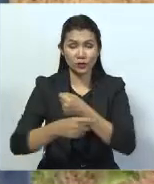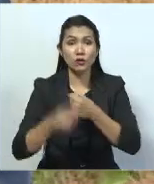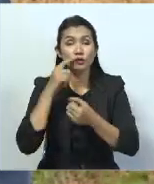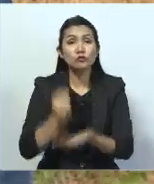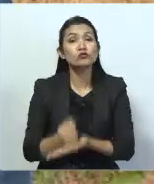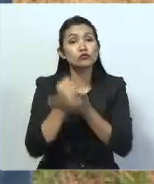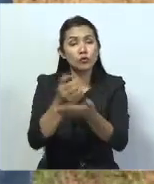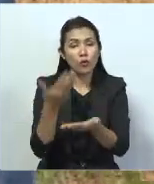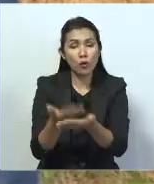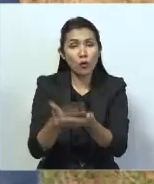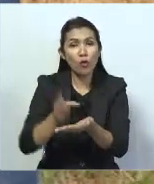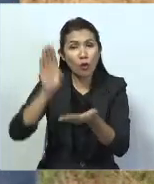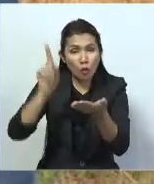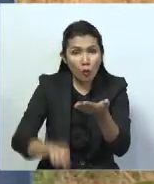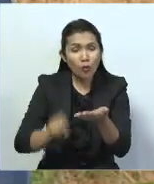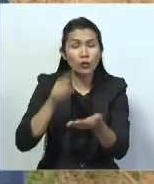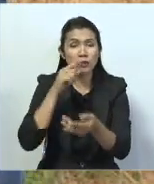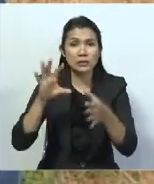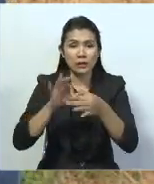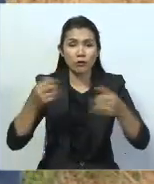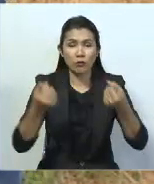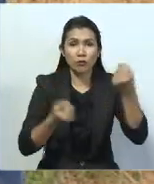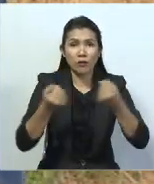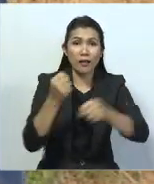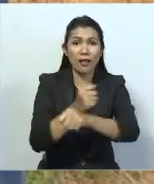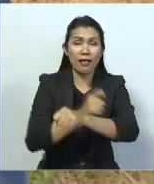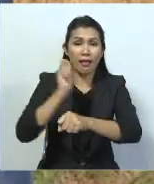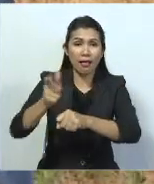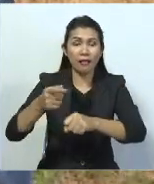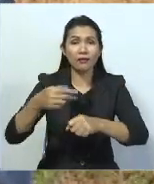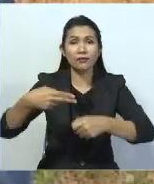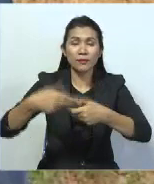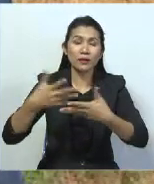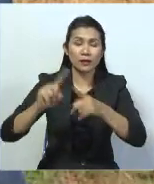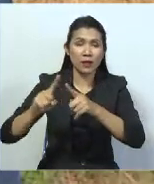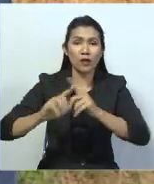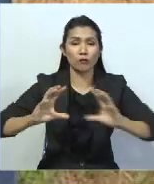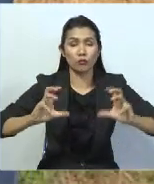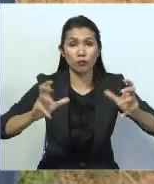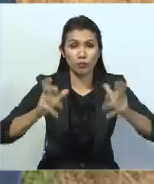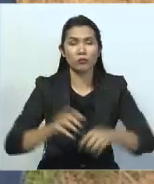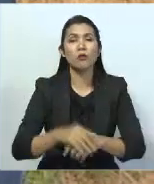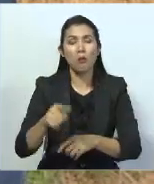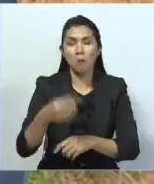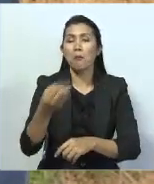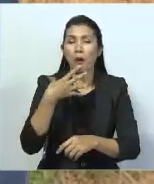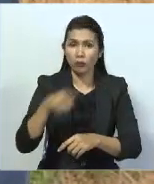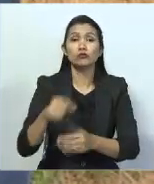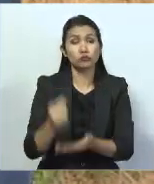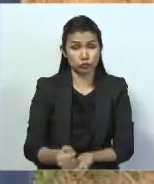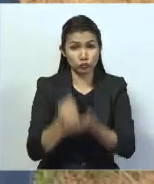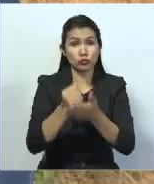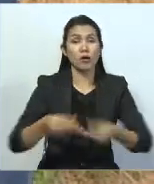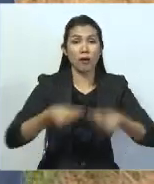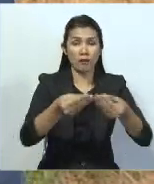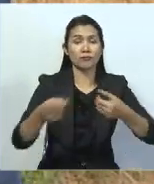ทุนลดค่าบริการลดค่าเกี่ยวข้าวนั่นเองค่ะซึ่งผู้ประกอบการเองนะคะก็บอกว่าสามารถที่จะช่วยลดต้นทุนให้กับเกษตรกรได้อ